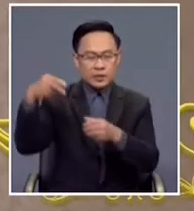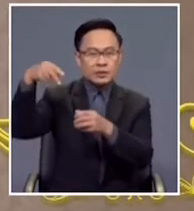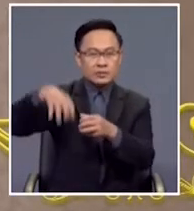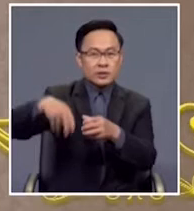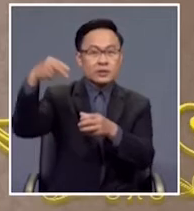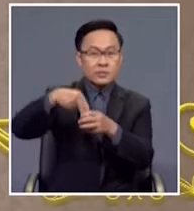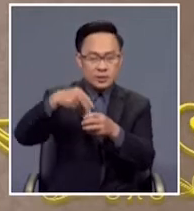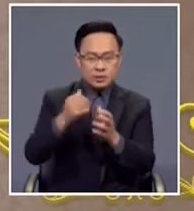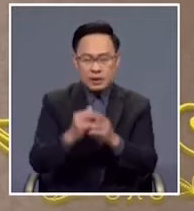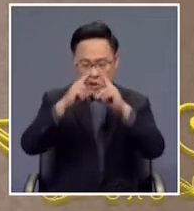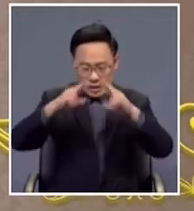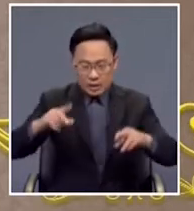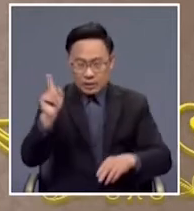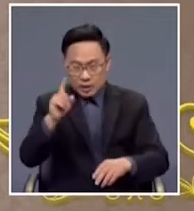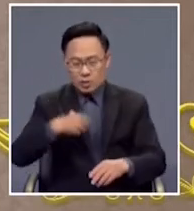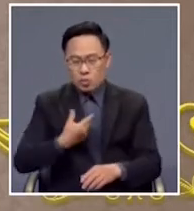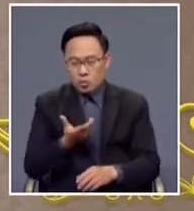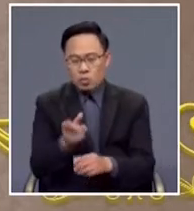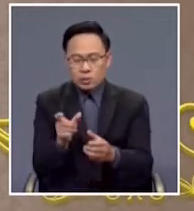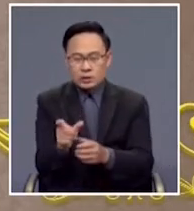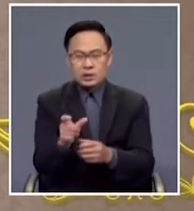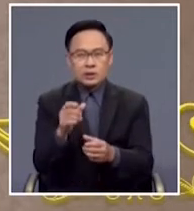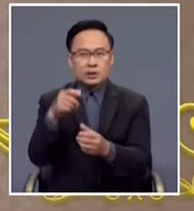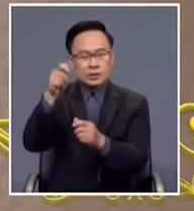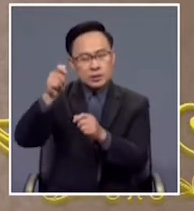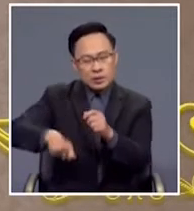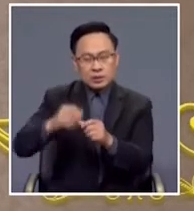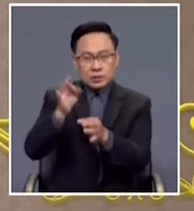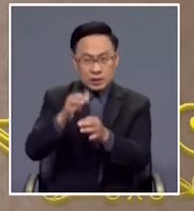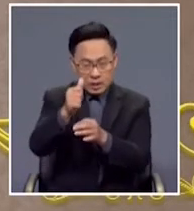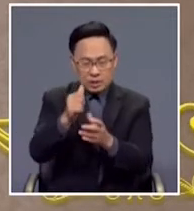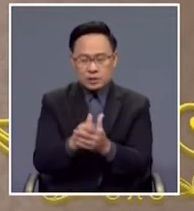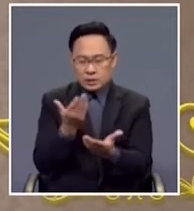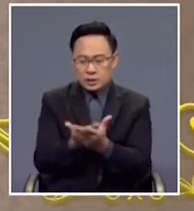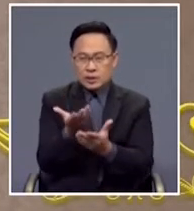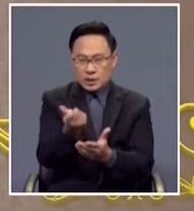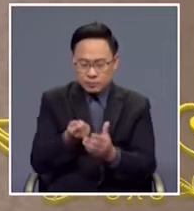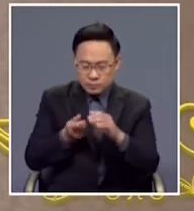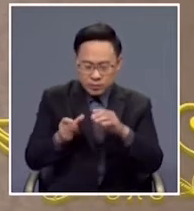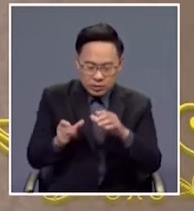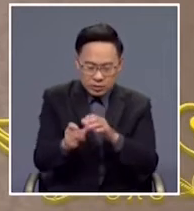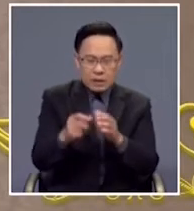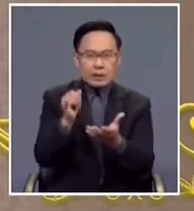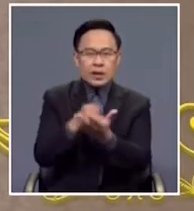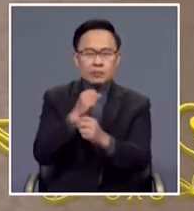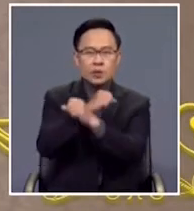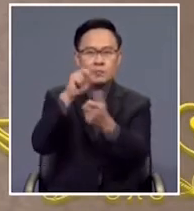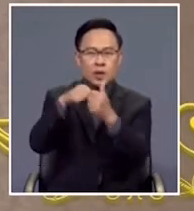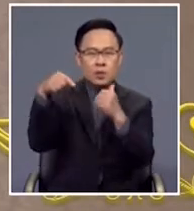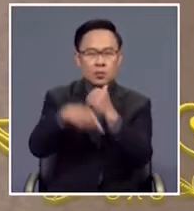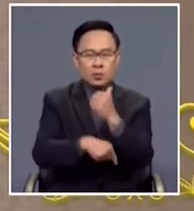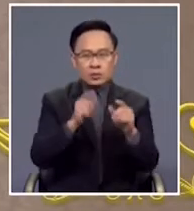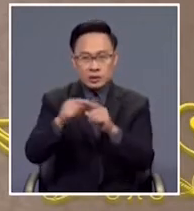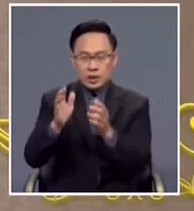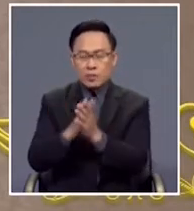สามารถติดต่อขอติดตั้งเครื่องรับบัตรจากธนาคารได้นอกจากจะจ่ายเงินรับเงินสะดวกปลอดภัยขึ้นแล้วยังมีโอก